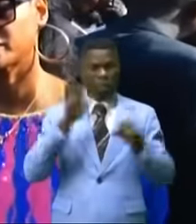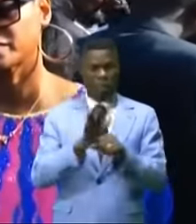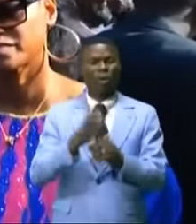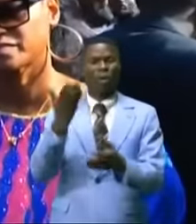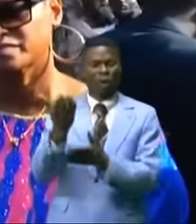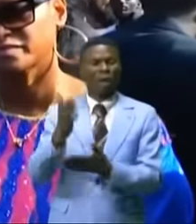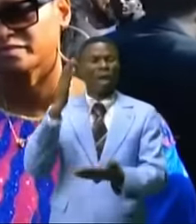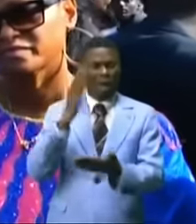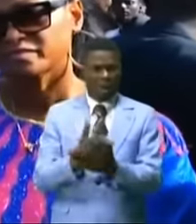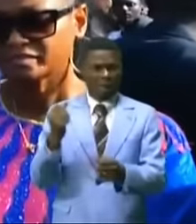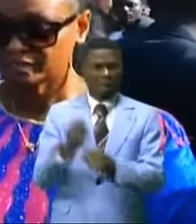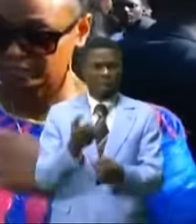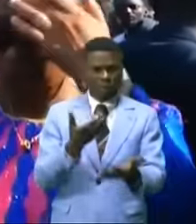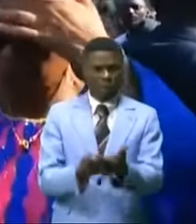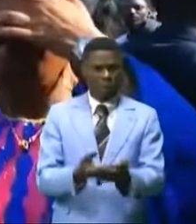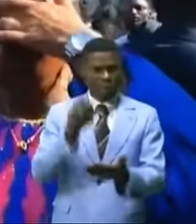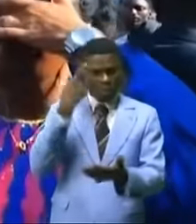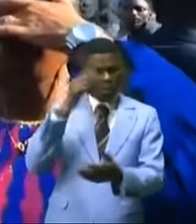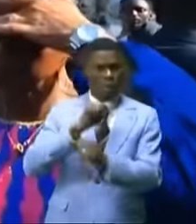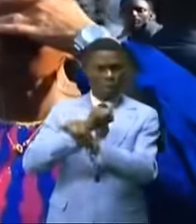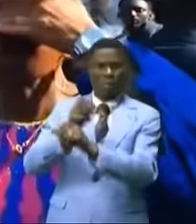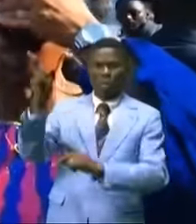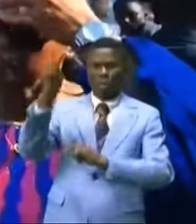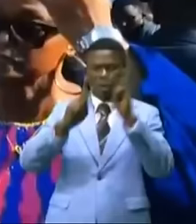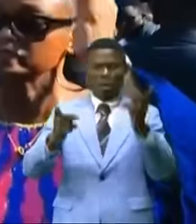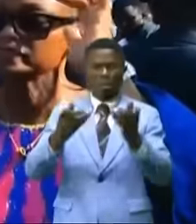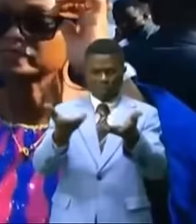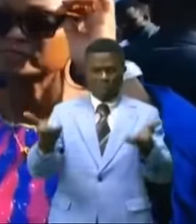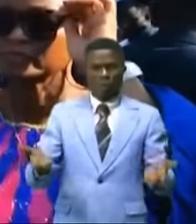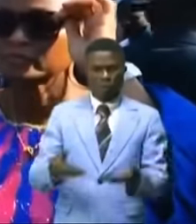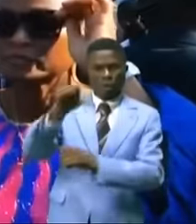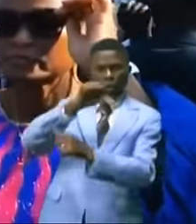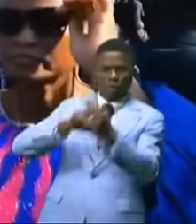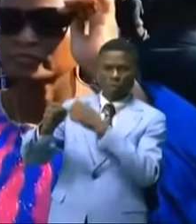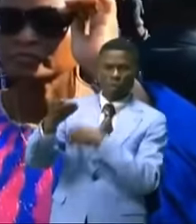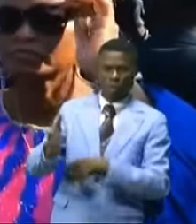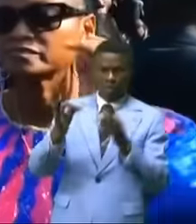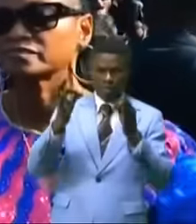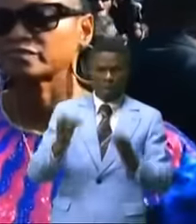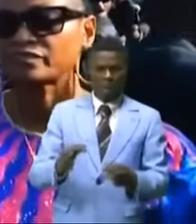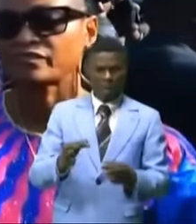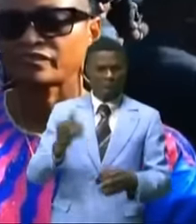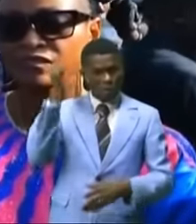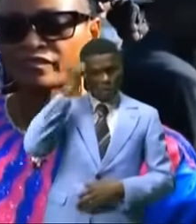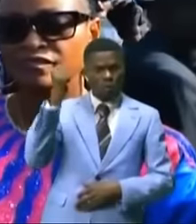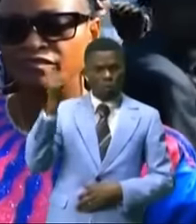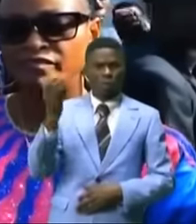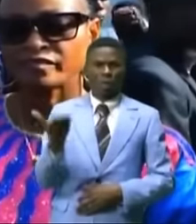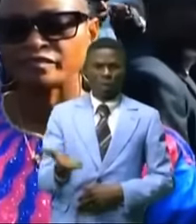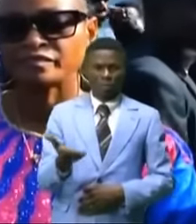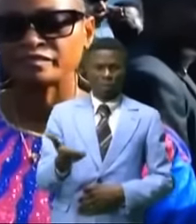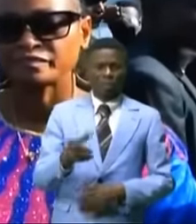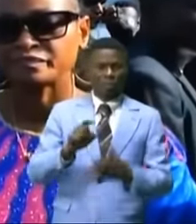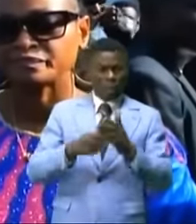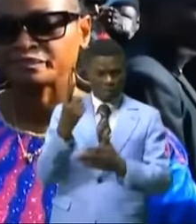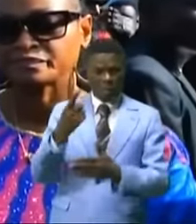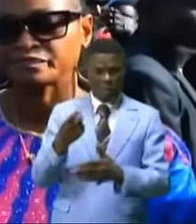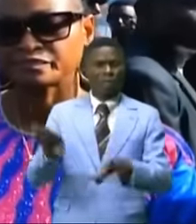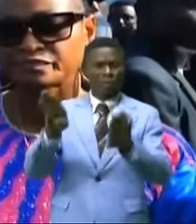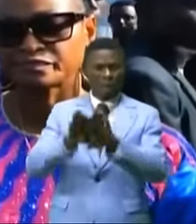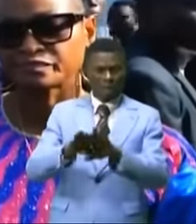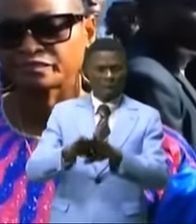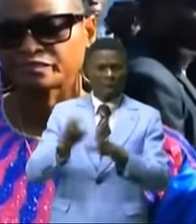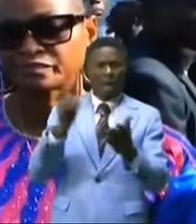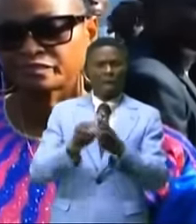demandé d'arrêter ces activités pour protéger toute la population environnante, mais ça n'a pas été respecté. La première fois que ça avait été fermé, ça a